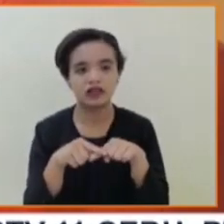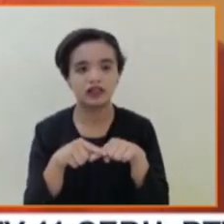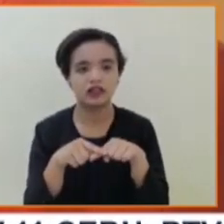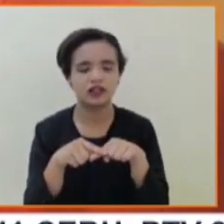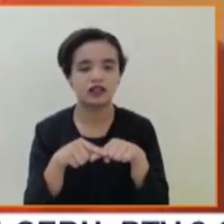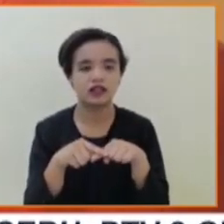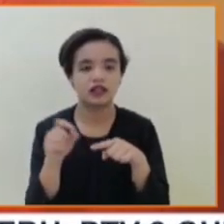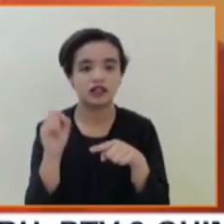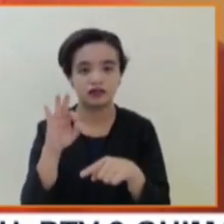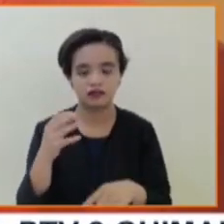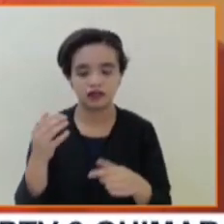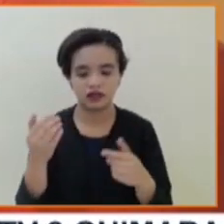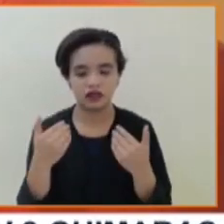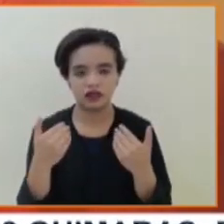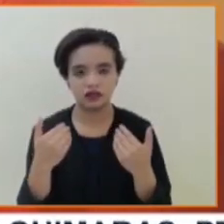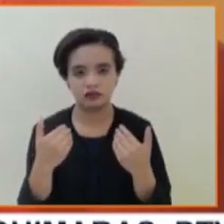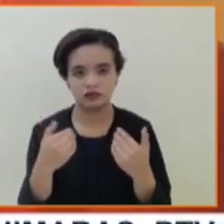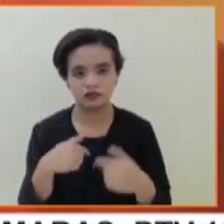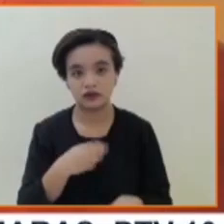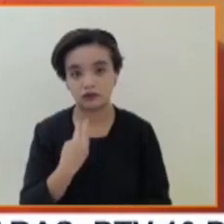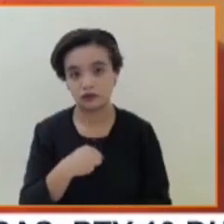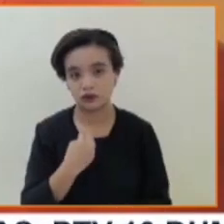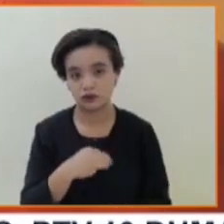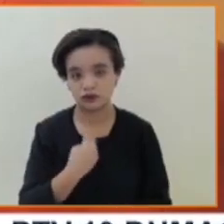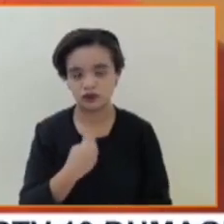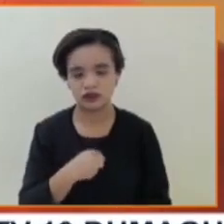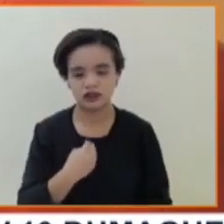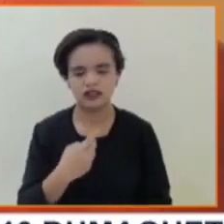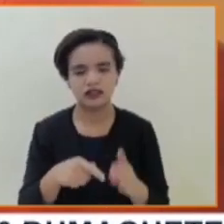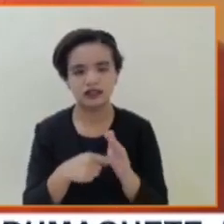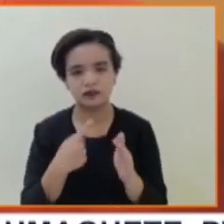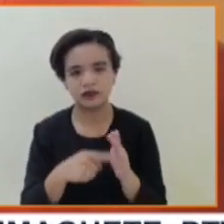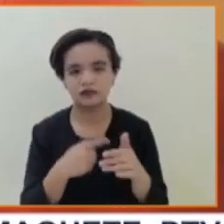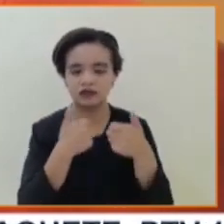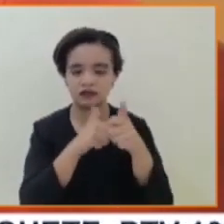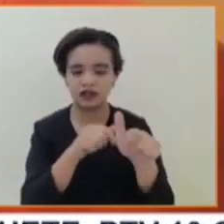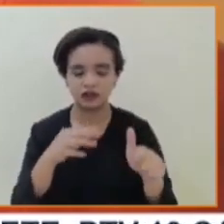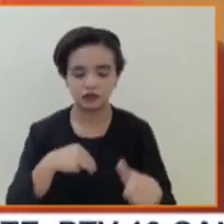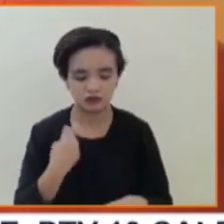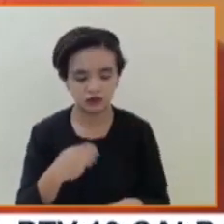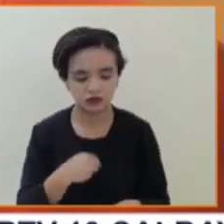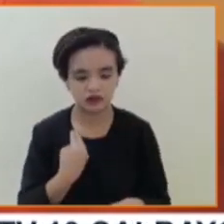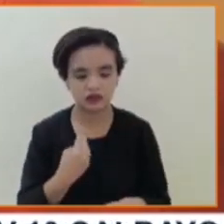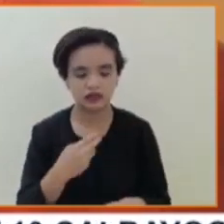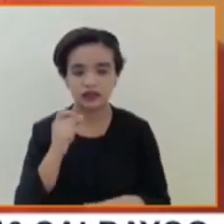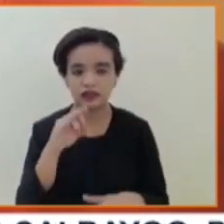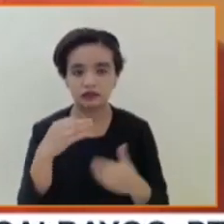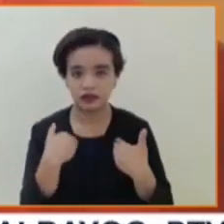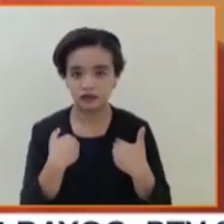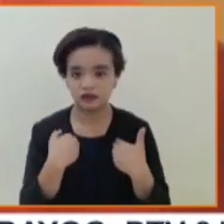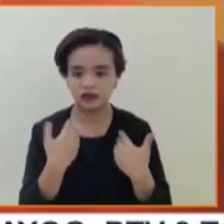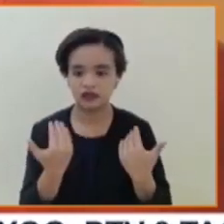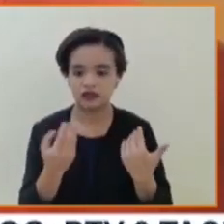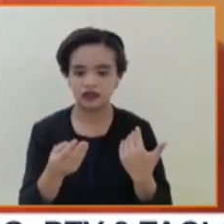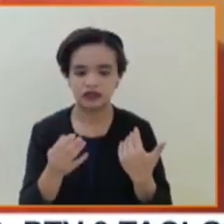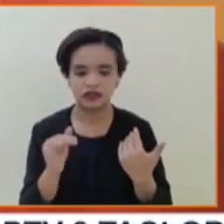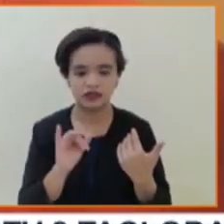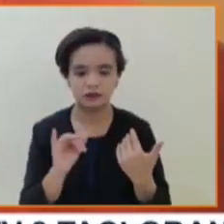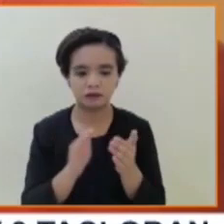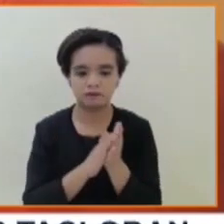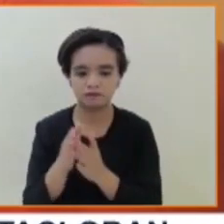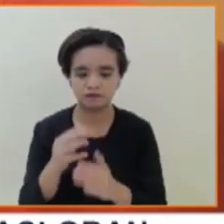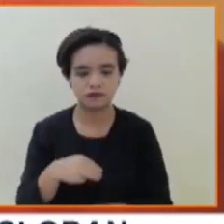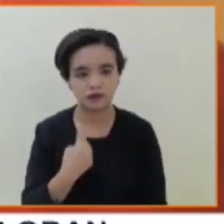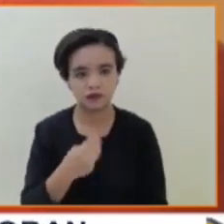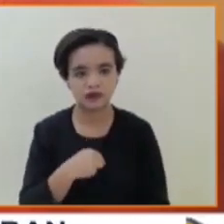Minsan kasi you just have to follow your mood. Kasi pag nasa mood ka, doon lumilitaw yung sabihin na nating